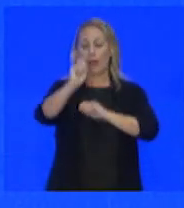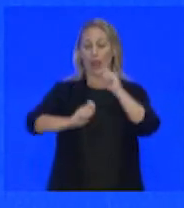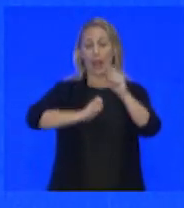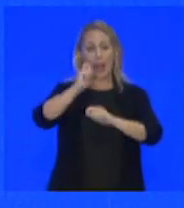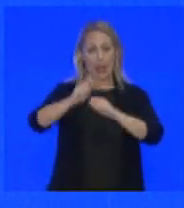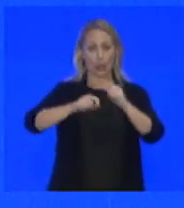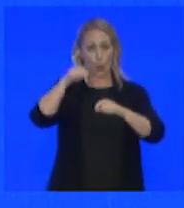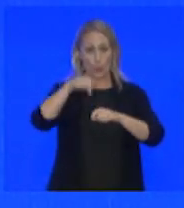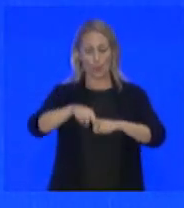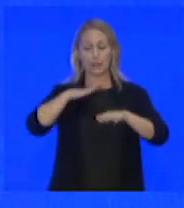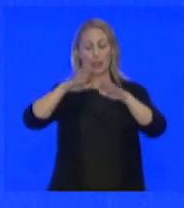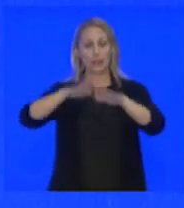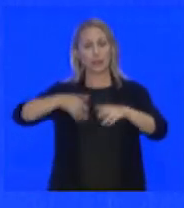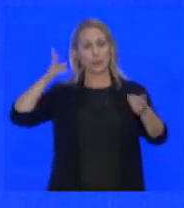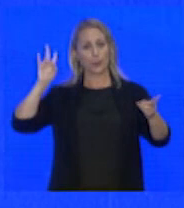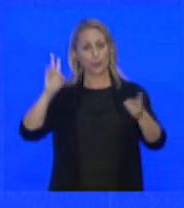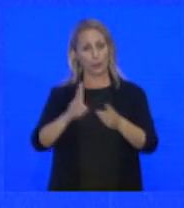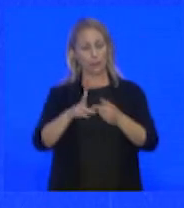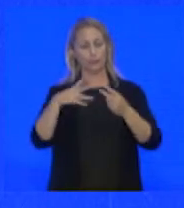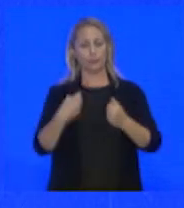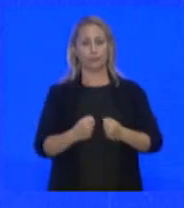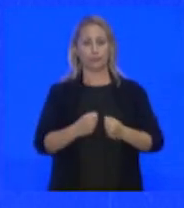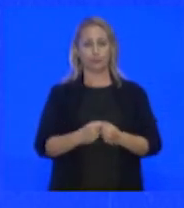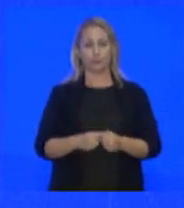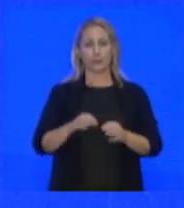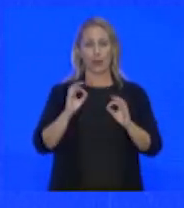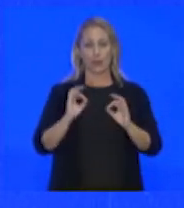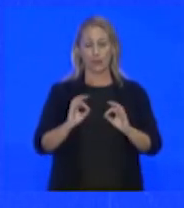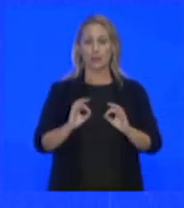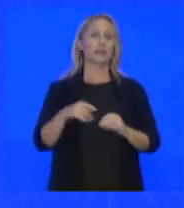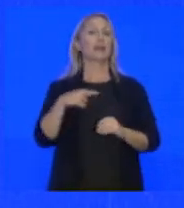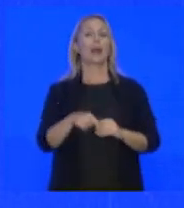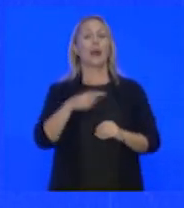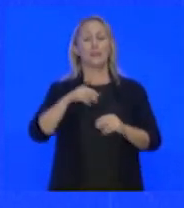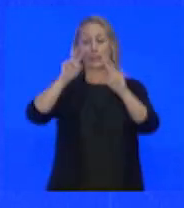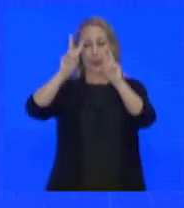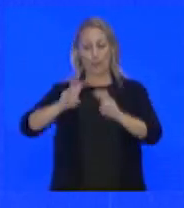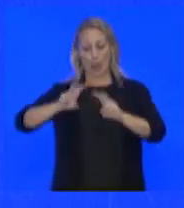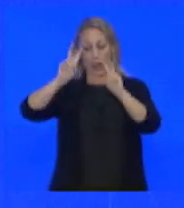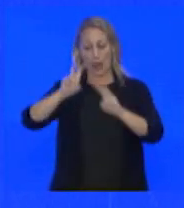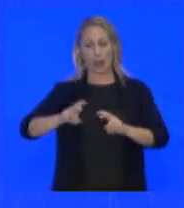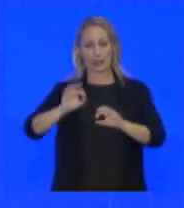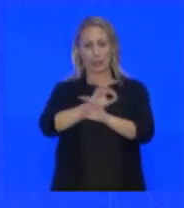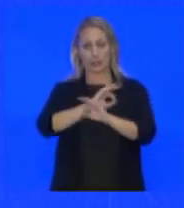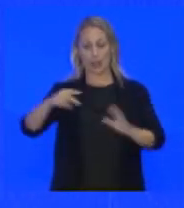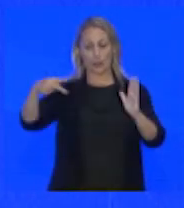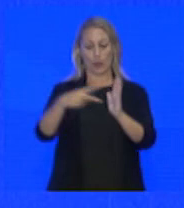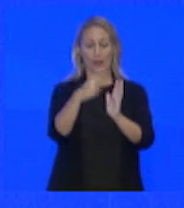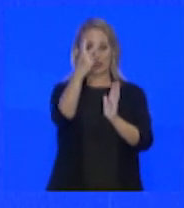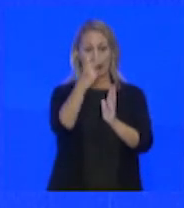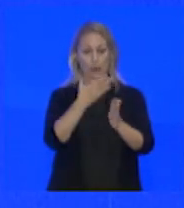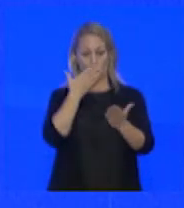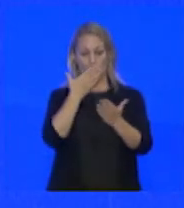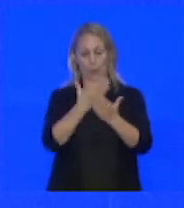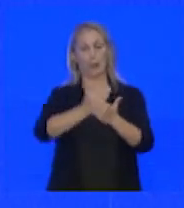αναπνεύσει. Υπάρχει περιβαλλοντική αδειοδότηση και οι μελέτες θα ολοκληρωθούν μέσα στο 2020 και μετά